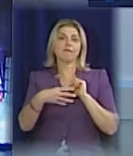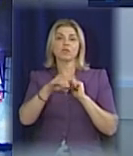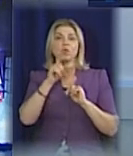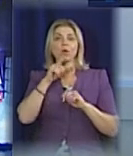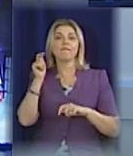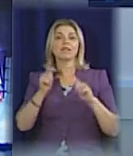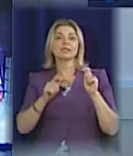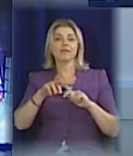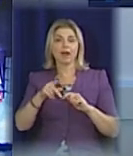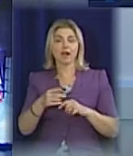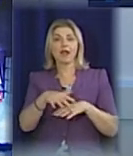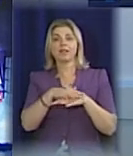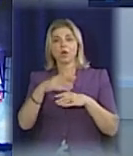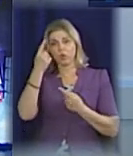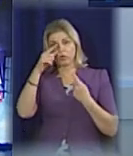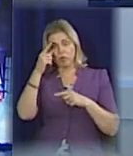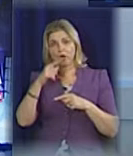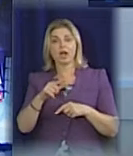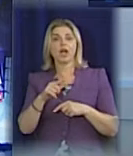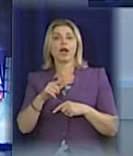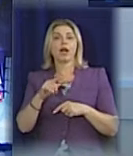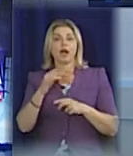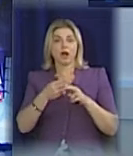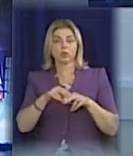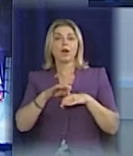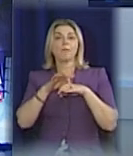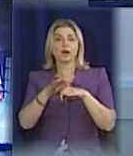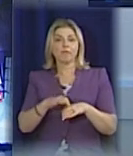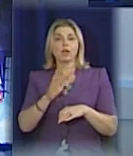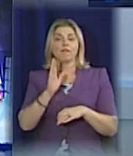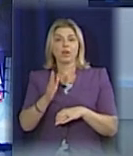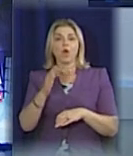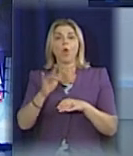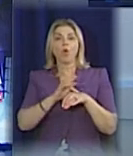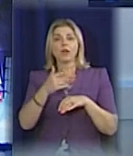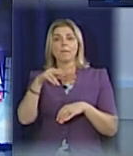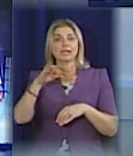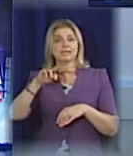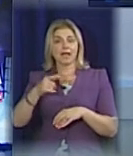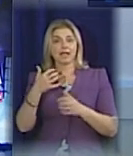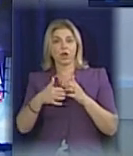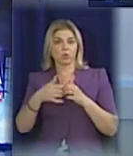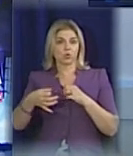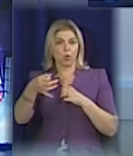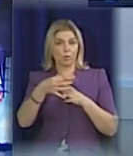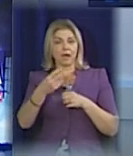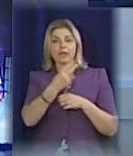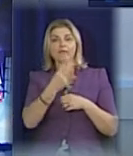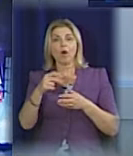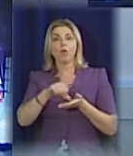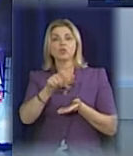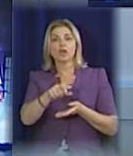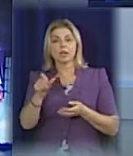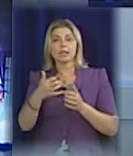фестивалі народної творчості «Купальські зорі», який проходив у Голій пристані Херсонської області. 22 учасники,